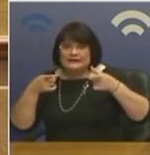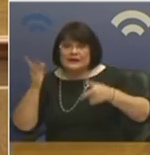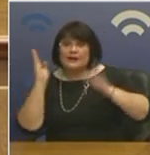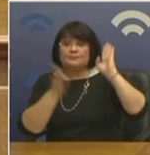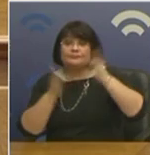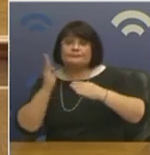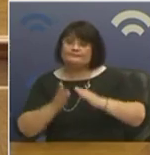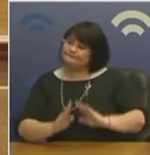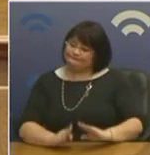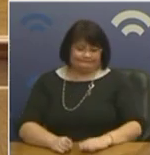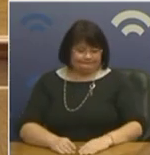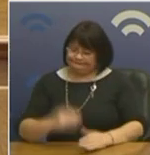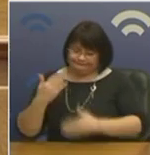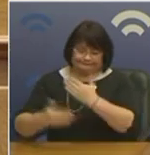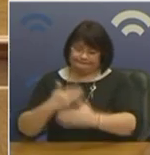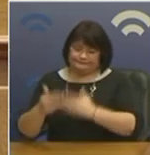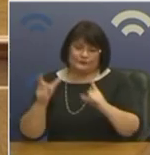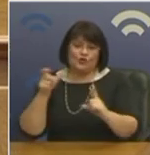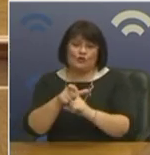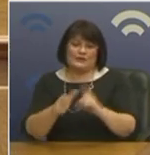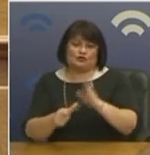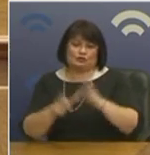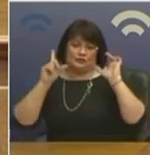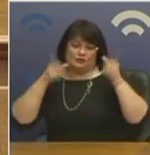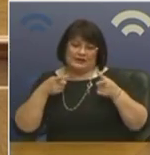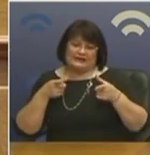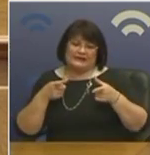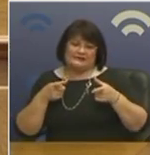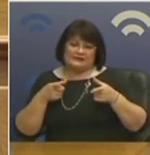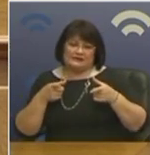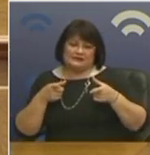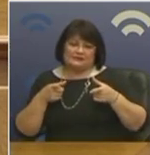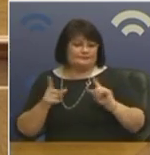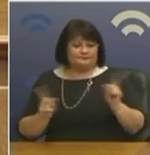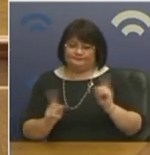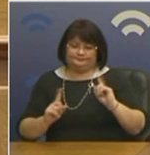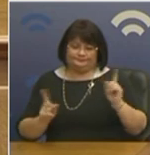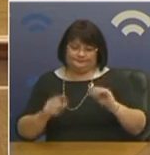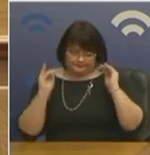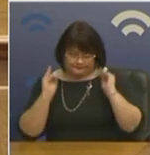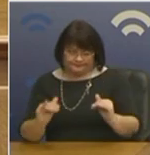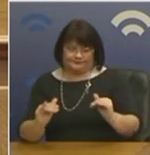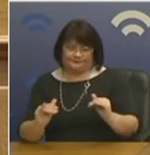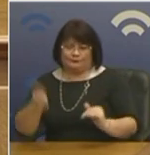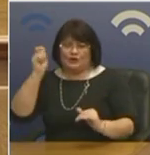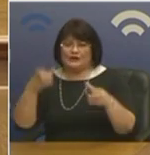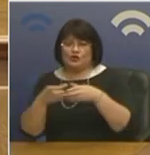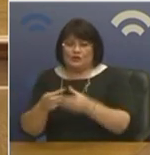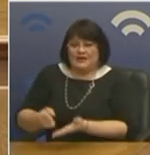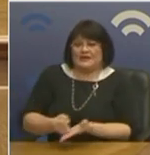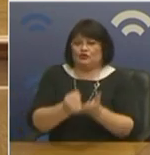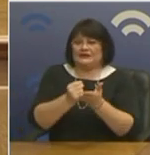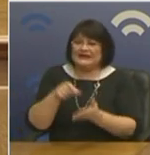ίδια τη συνταγματική διαδικασία. Είναι όμοιρος ο πρόεδρος και όποιος πρόεδρος και να βγει, πάλι θα είναι όμοιρος αυτού του κόμματος που θα τον